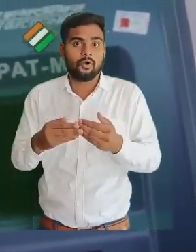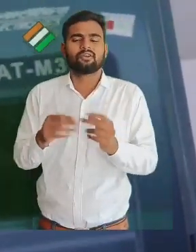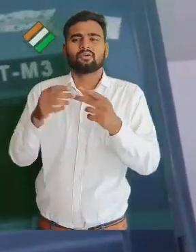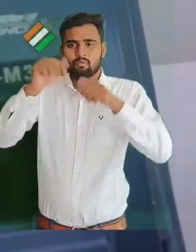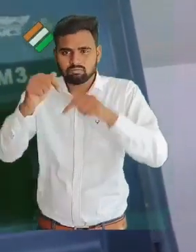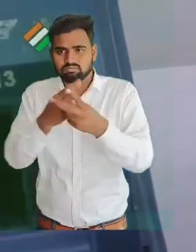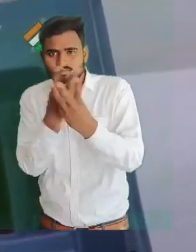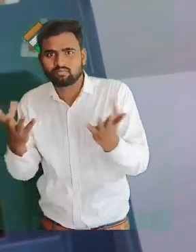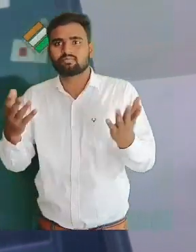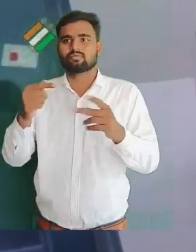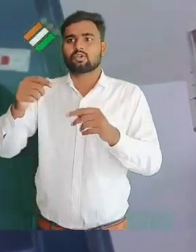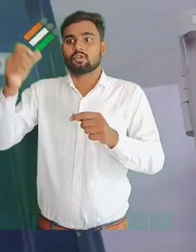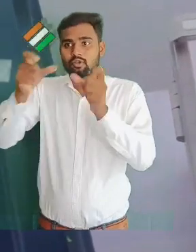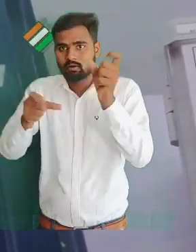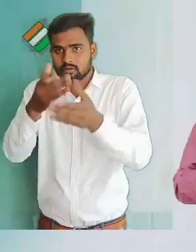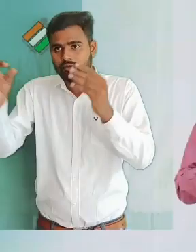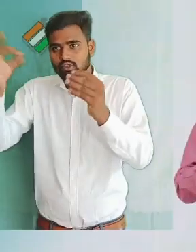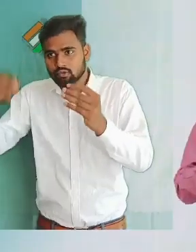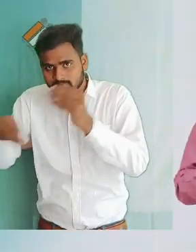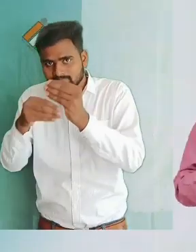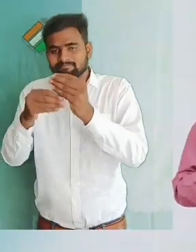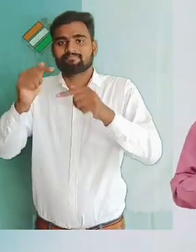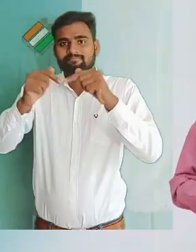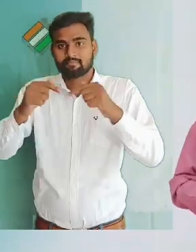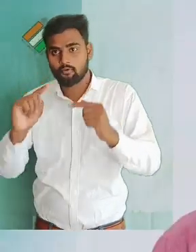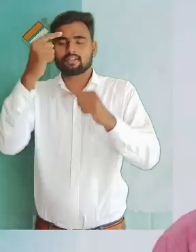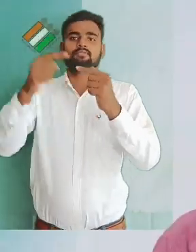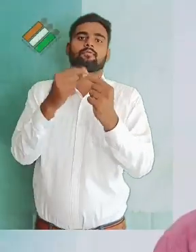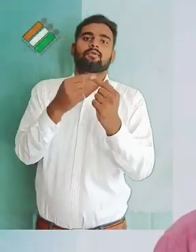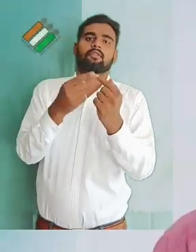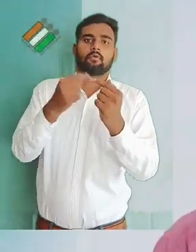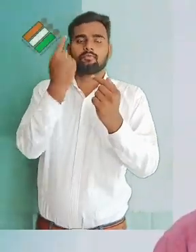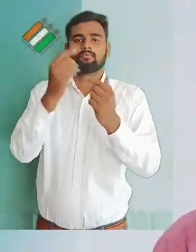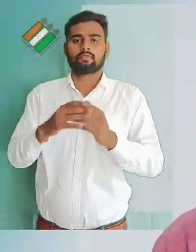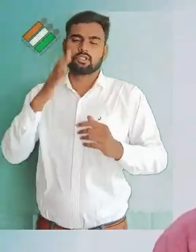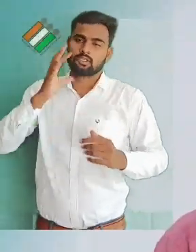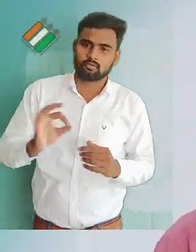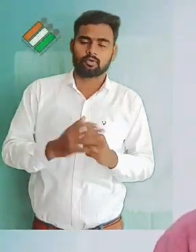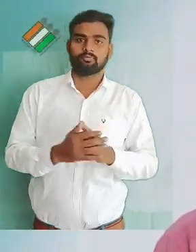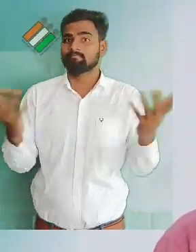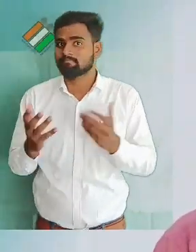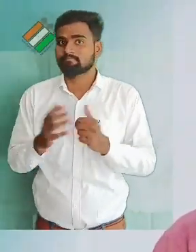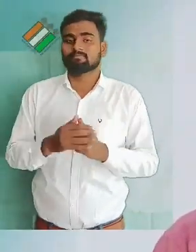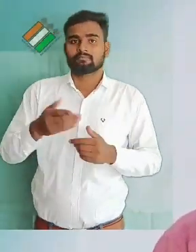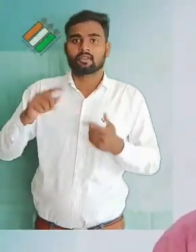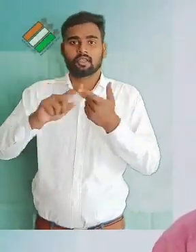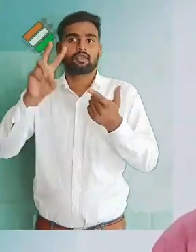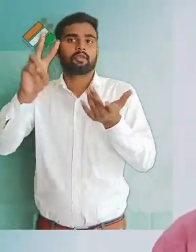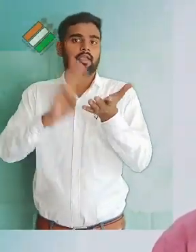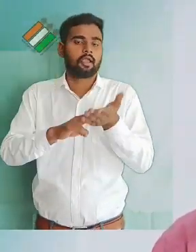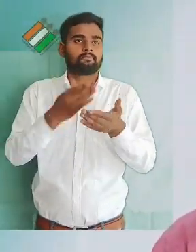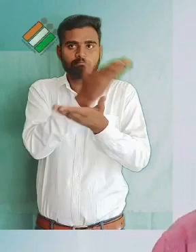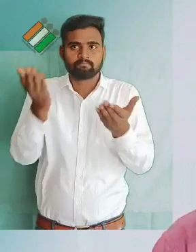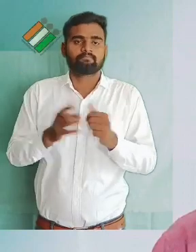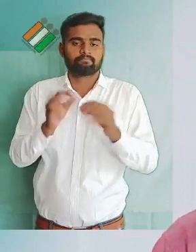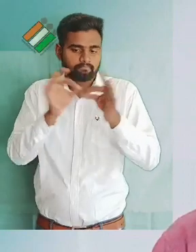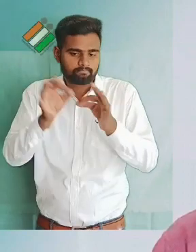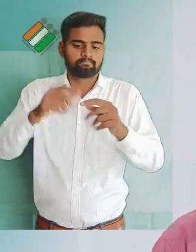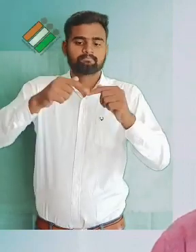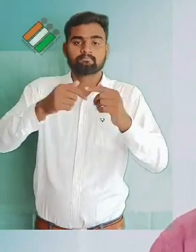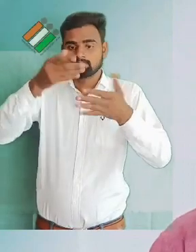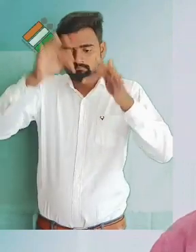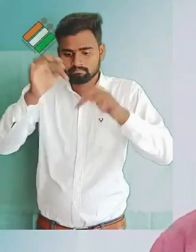में हमारे साथ कुछ नए वोटर्स जुड़ जाते हैं जो पहली बार वोट देंगे। इसलिए जरूरी है कि हम आपको ईवीएम मशीन पर वोट के बारे